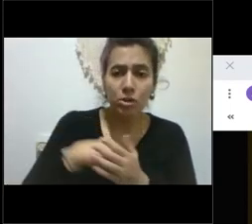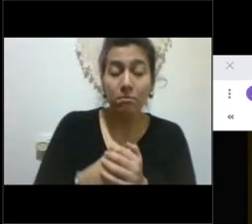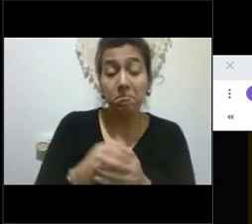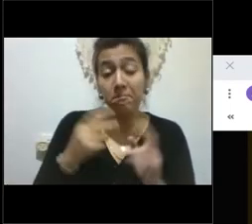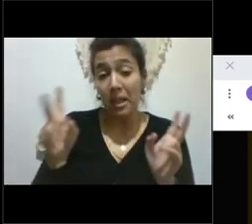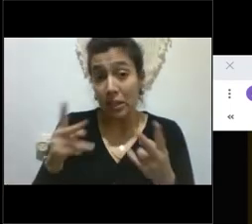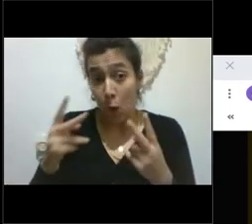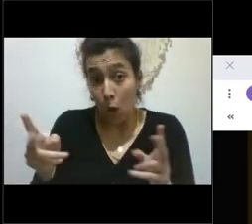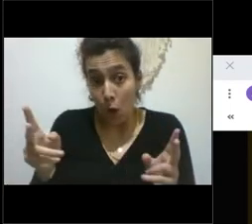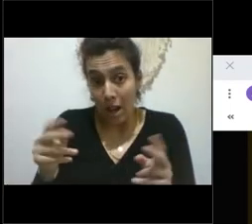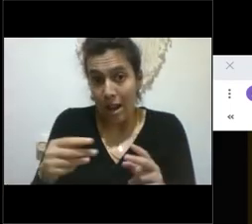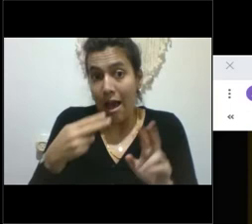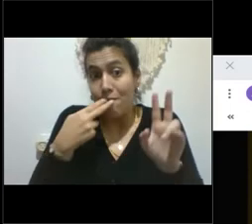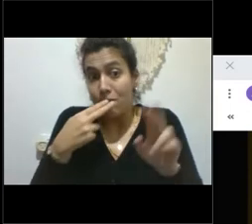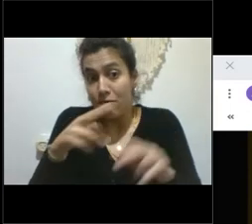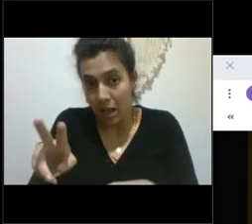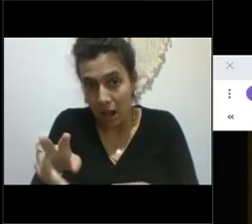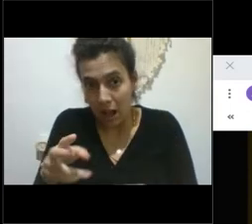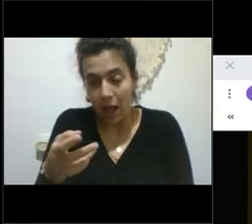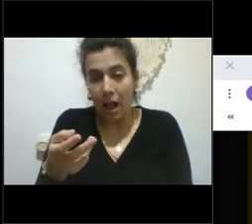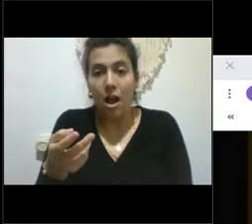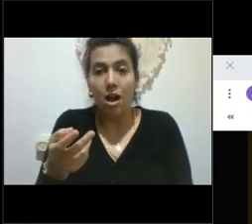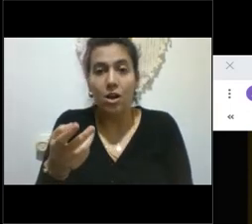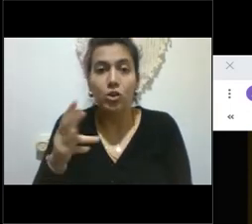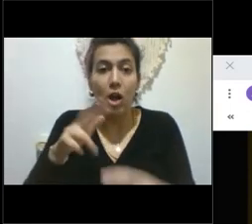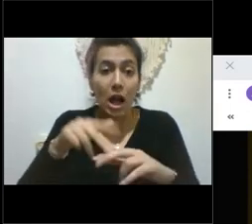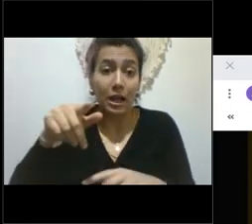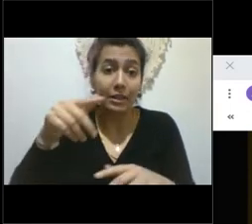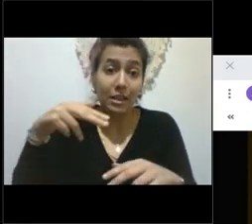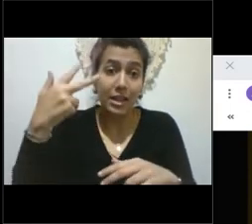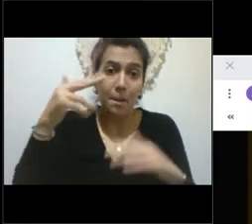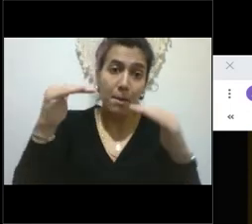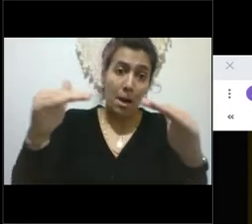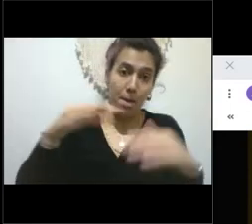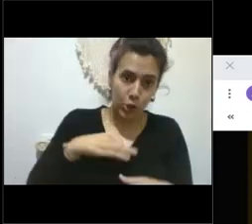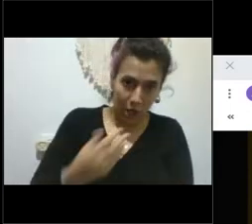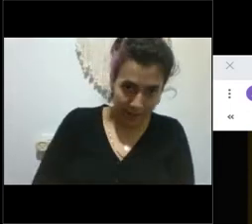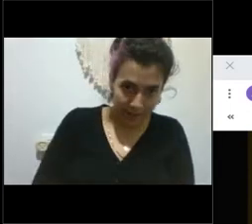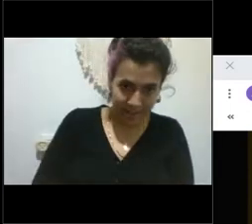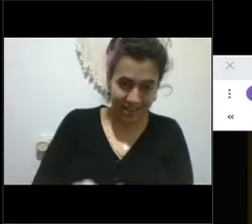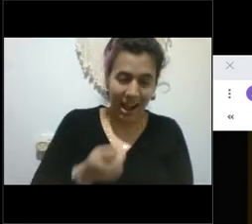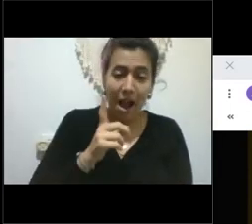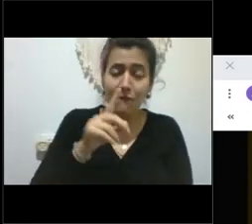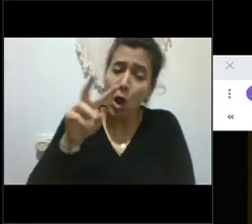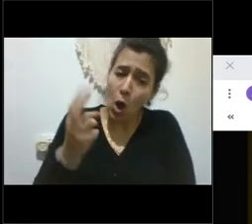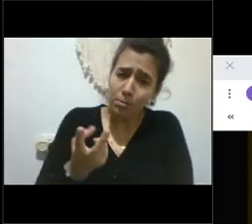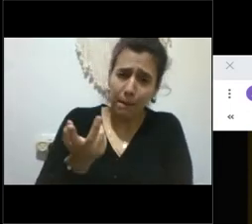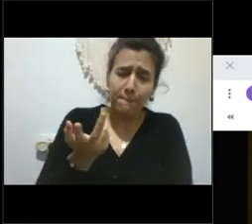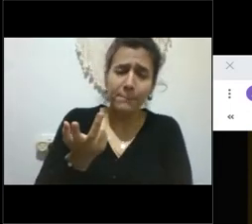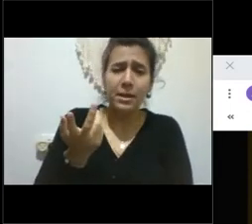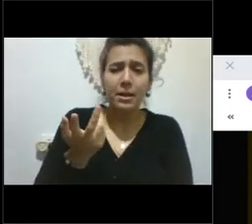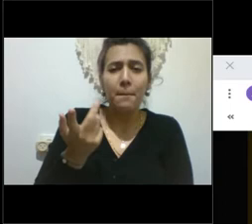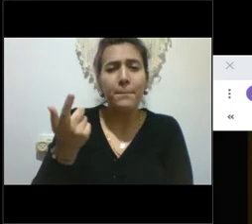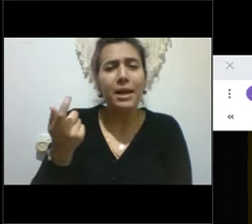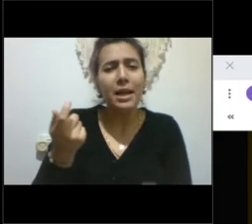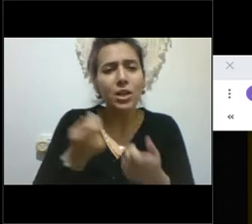זה אתה תהיה ברמה שלי, אבל שוב, בעניין של ביטחון ובעניין